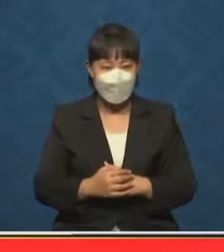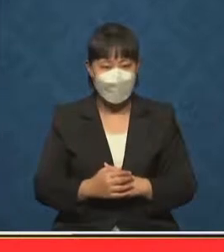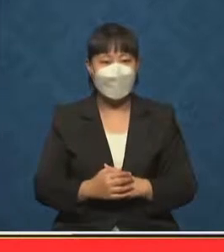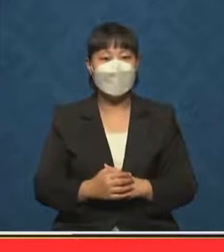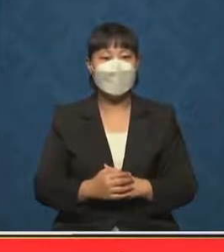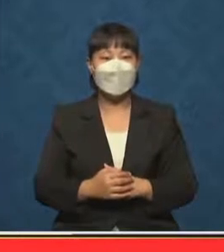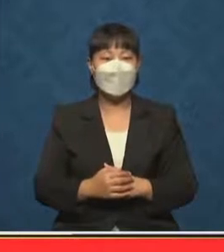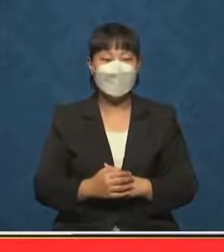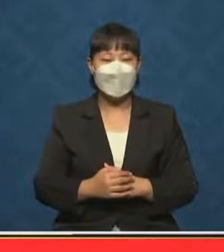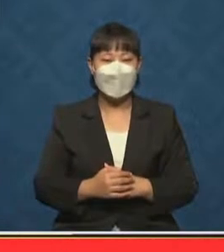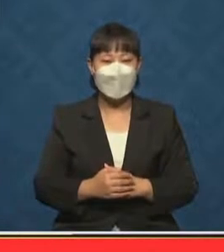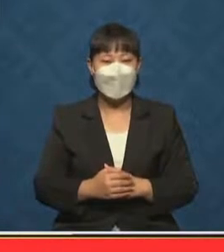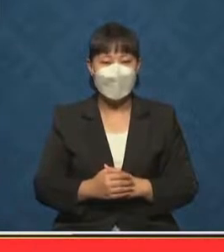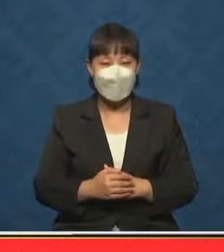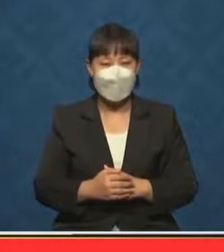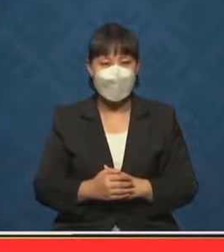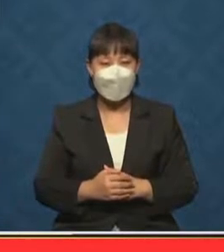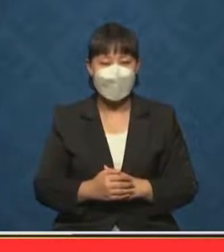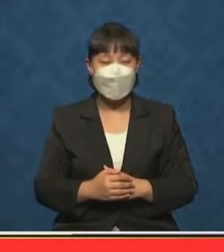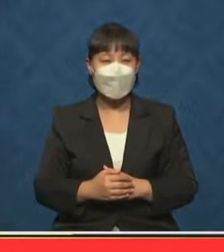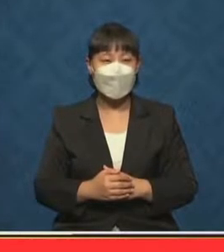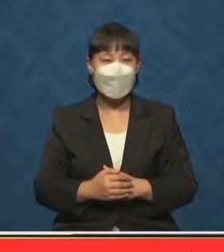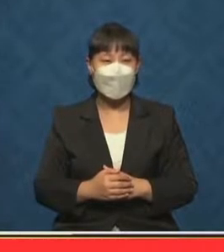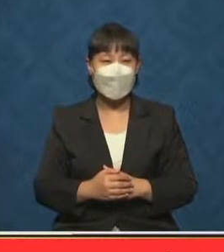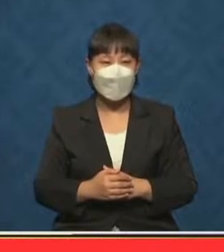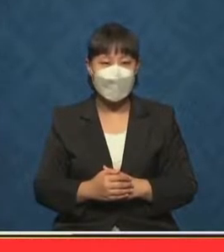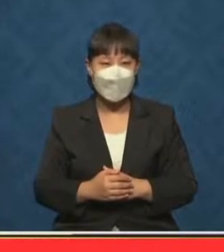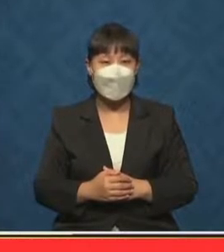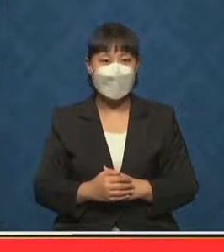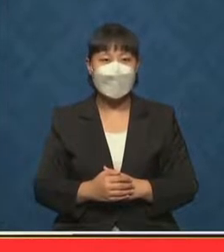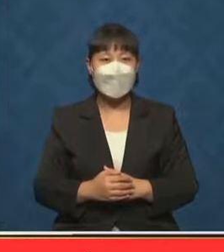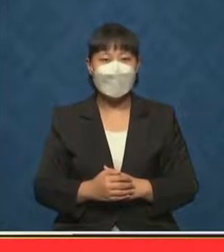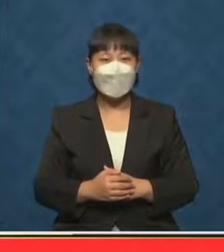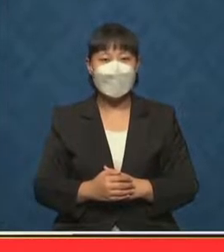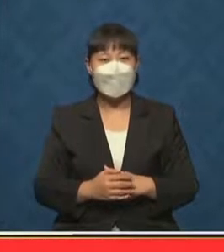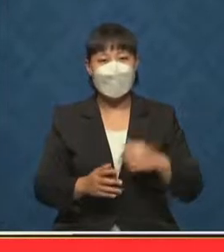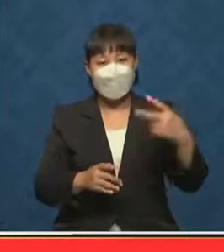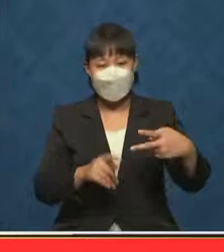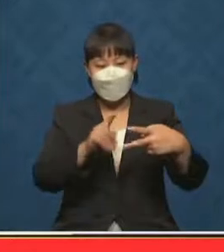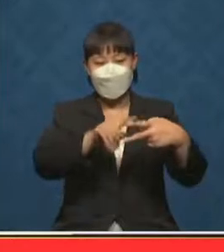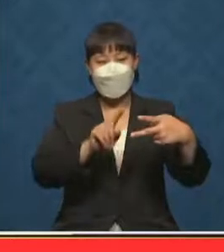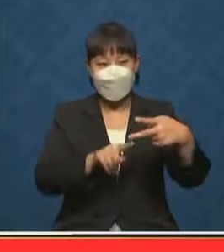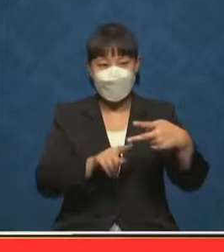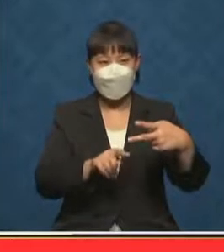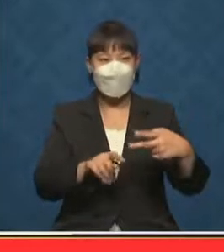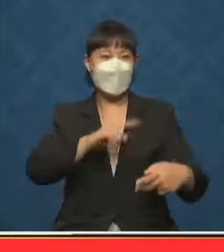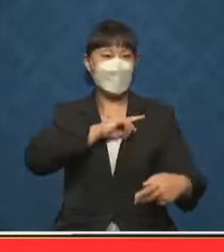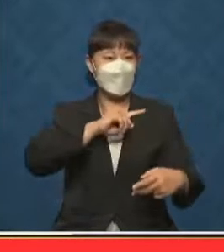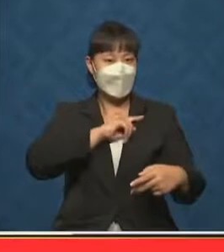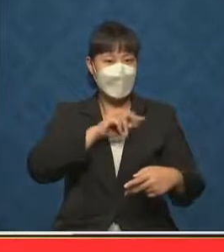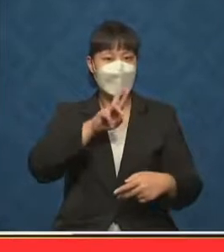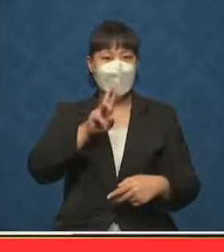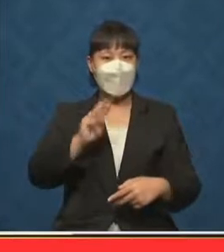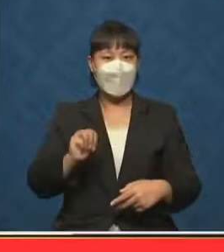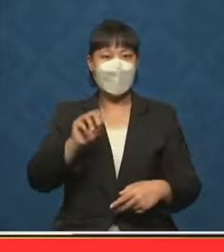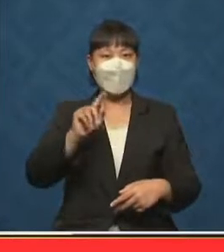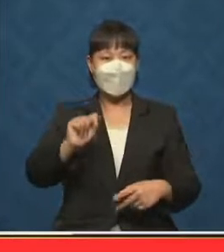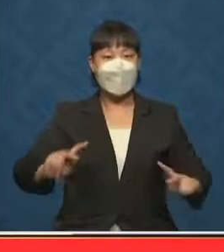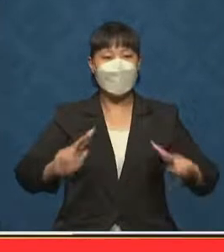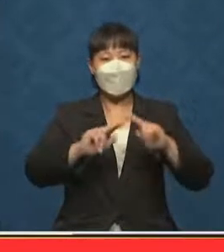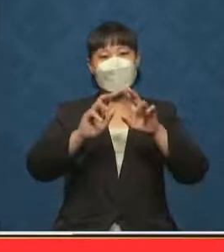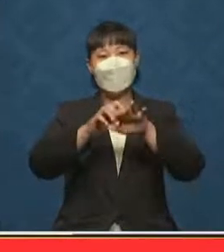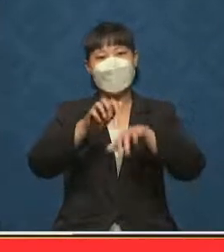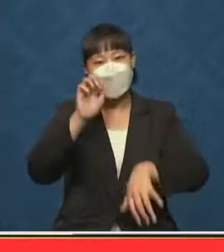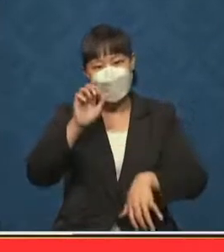ทานปทานครัทั้งสามเรื่องนั้นอยู่ภายใ้การกกับดูแรกของท่านนำตรีวาการกัสวงมหัสไทย